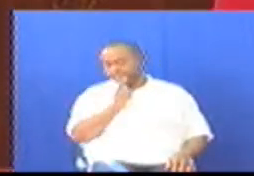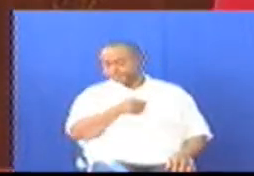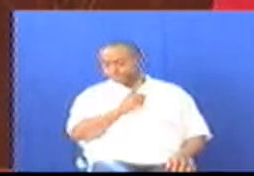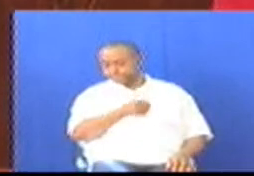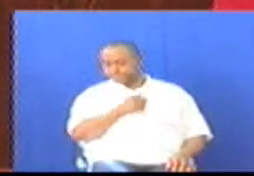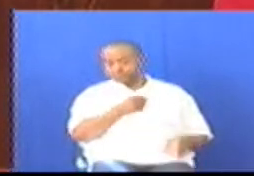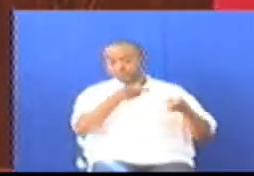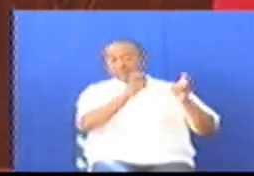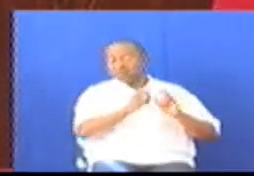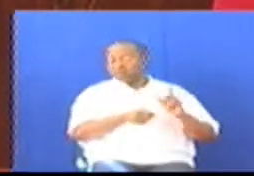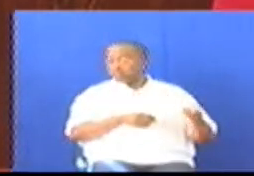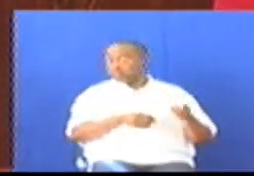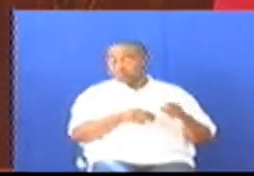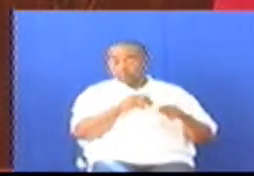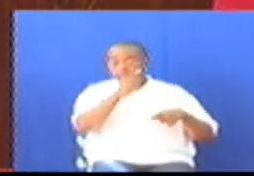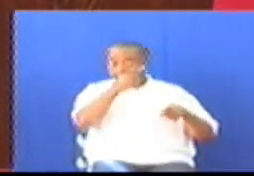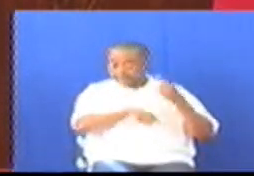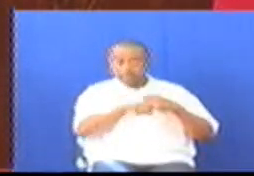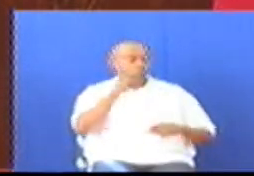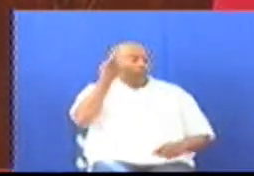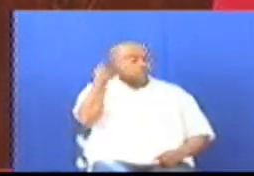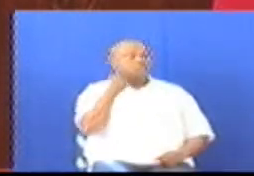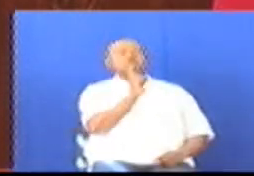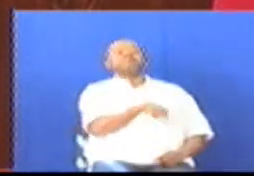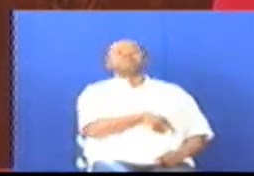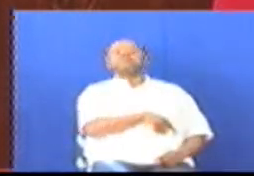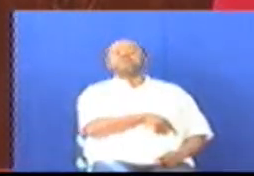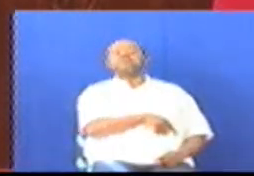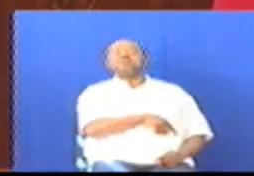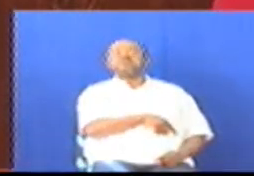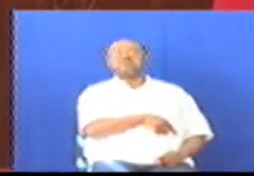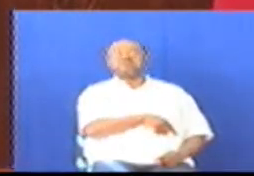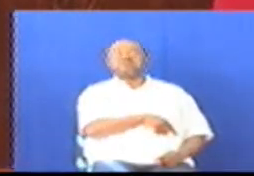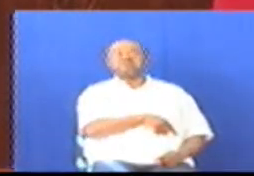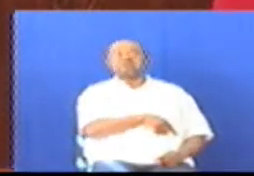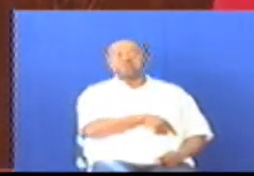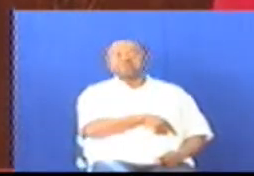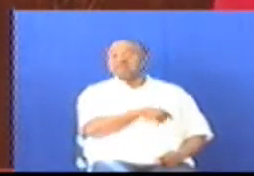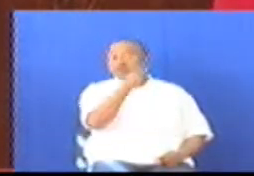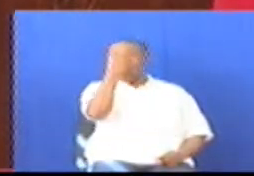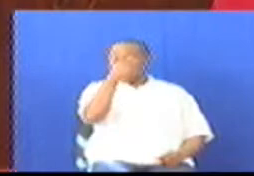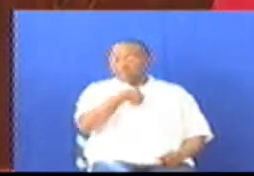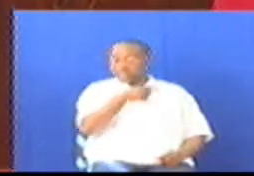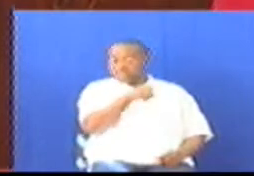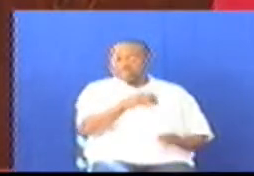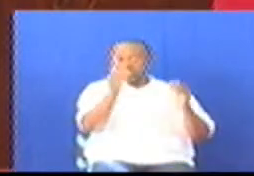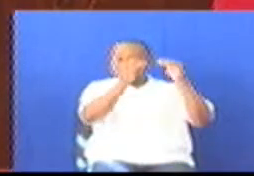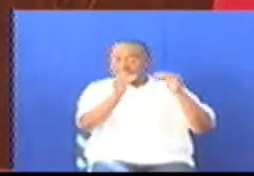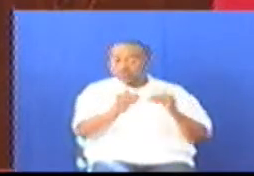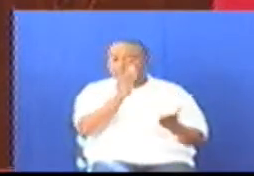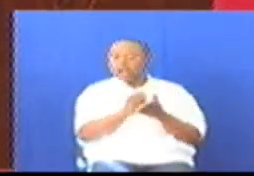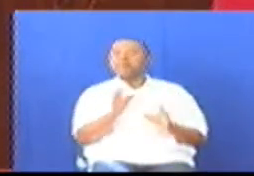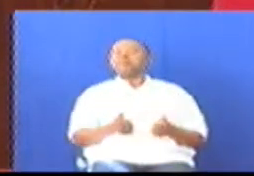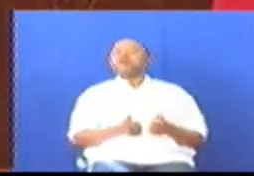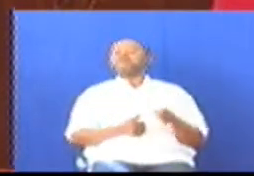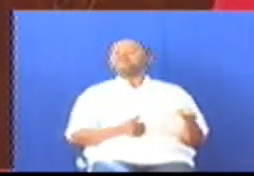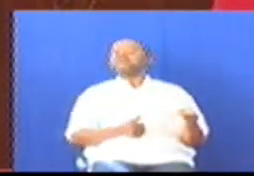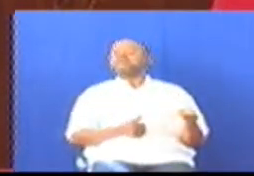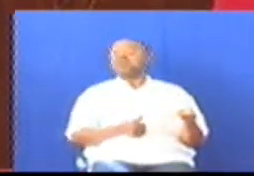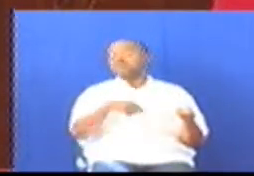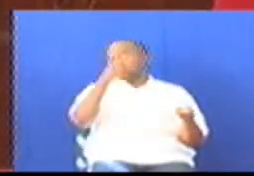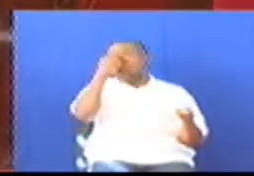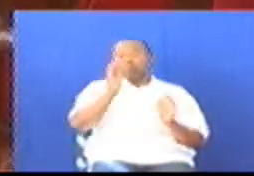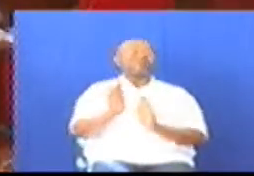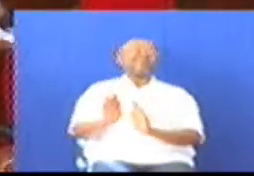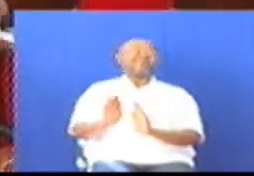ambao wanafaidika na kutokukamilika na hii mifumo, na ndio maana mpaka leo hii mifumo